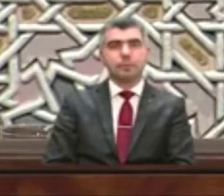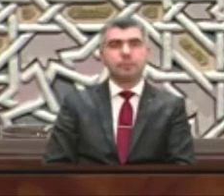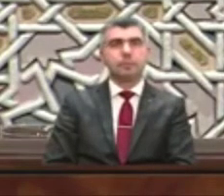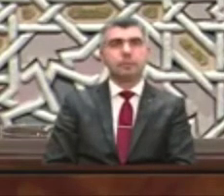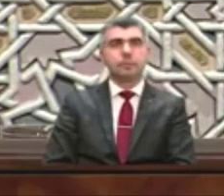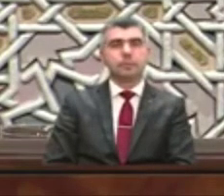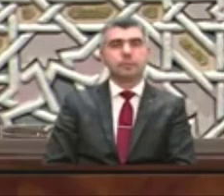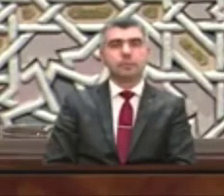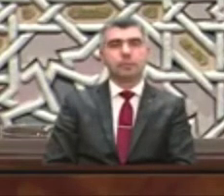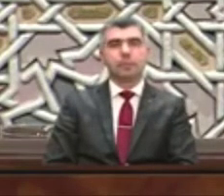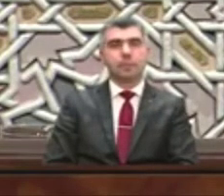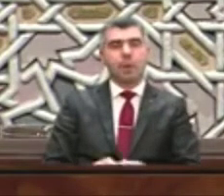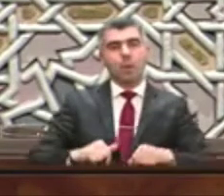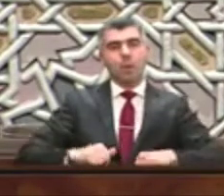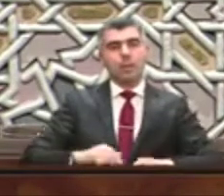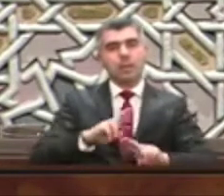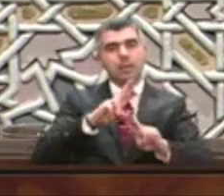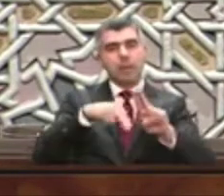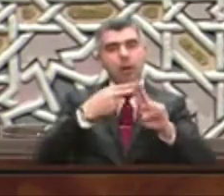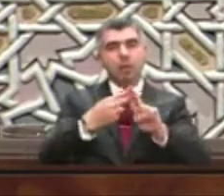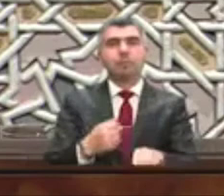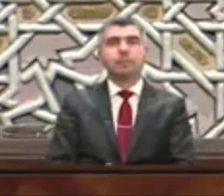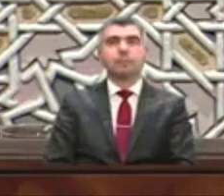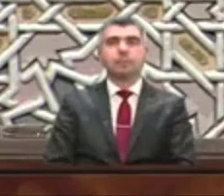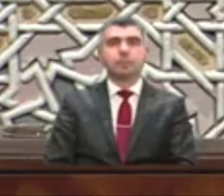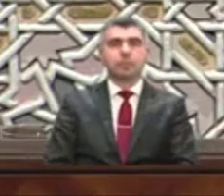لك الكلمه السيد الوزير.